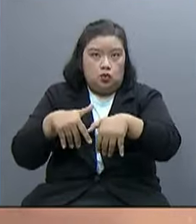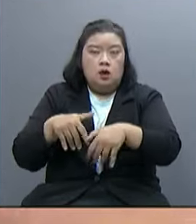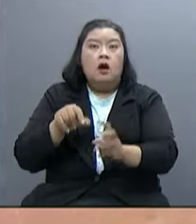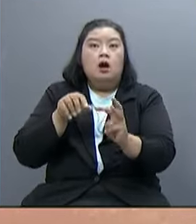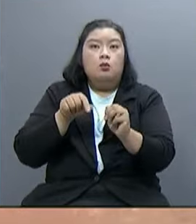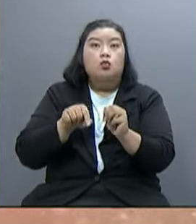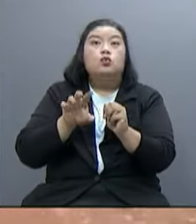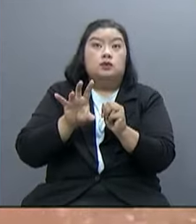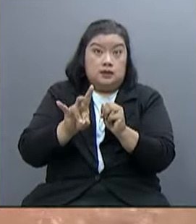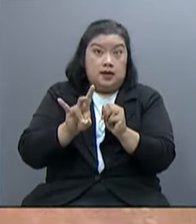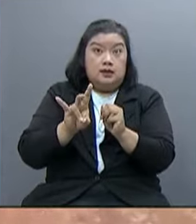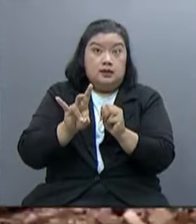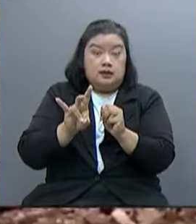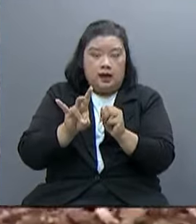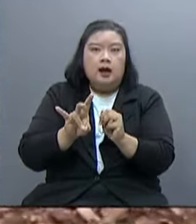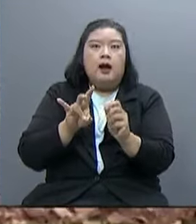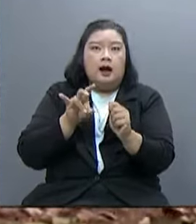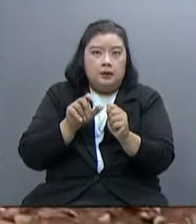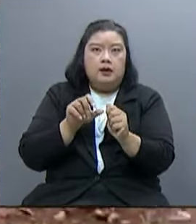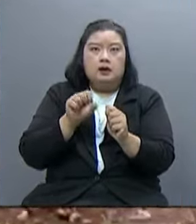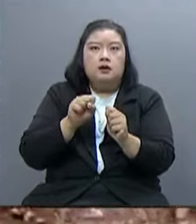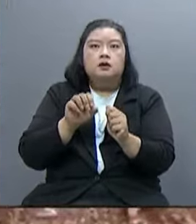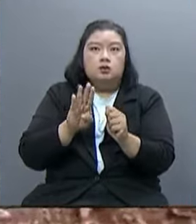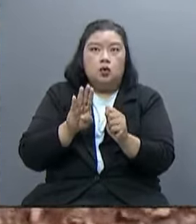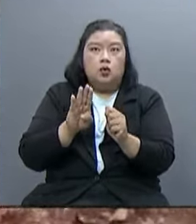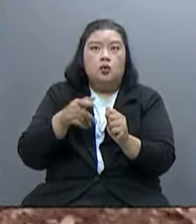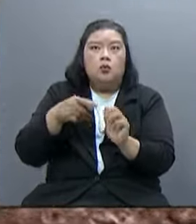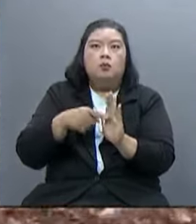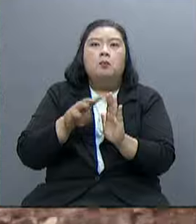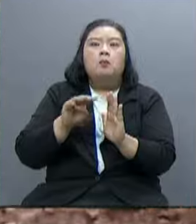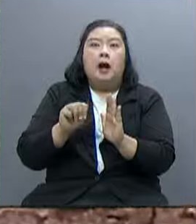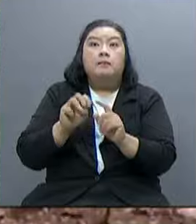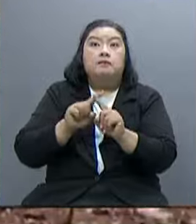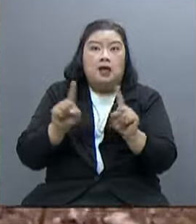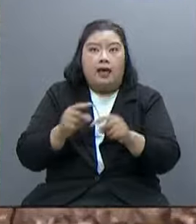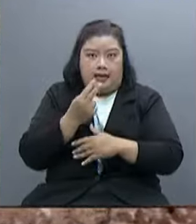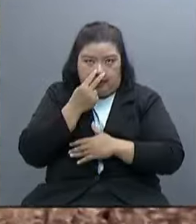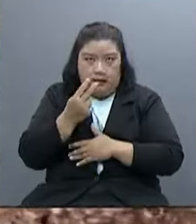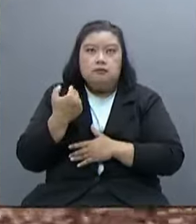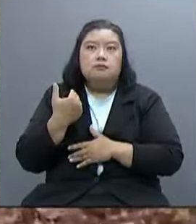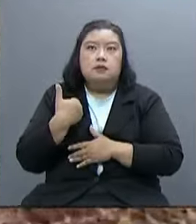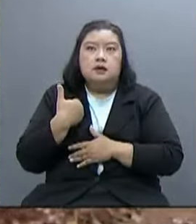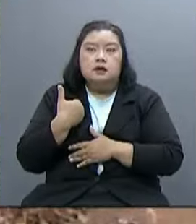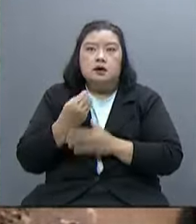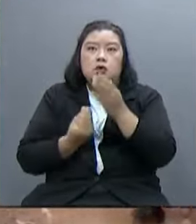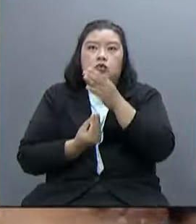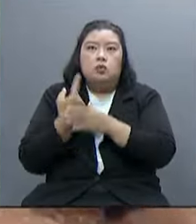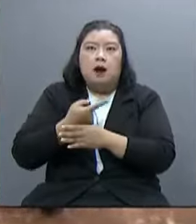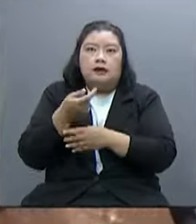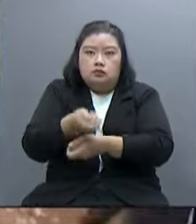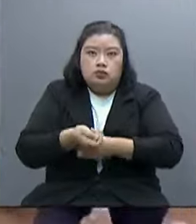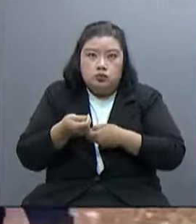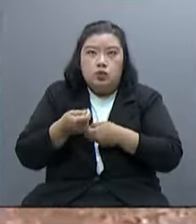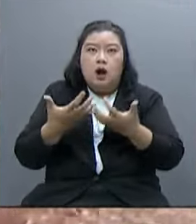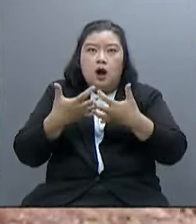ที่7ตำบลแม่กัวอำเภอศบปราบไม่พบผู้กระทำผิดแต่พบร่องรอยการบุกรุกแผ่วถางป่าโดยใช้เครื่องจัก